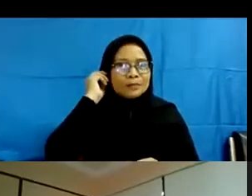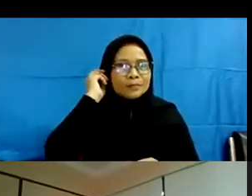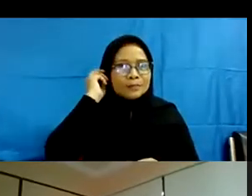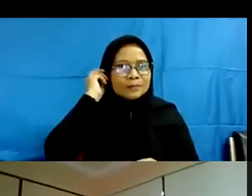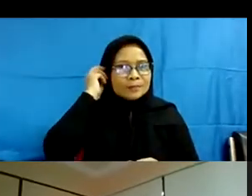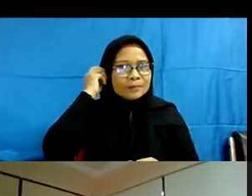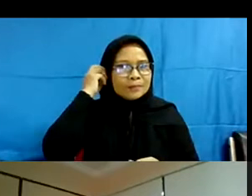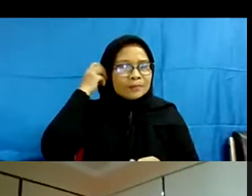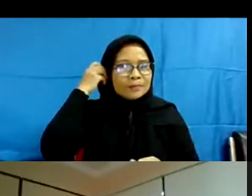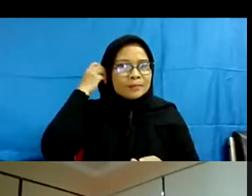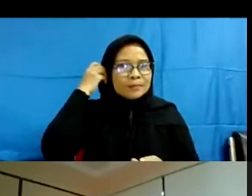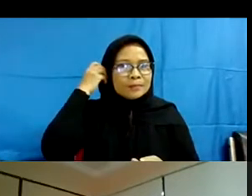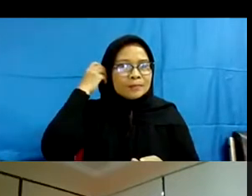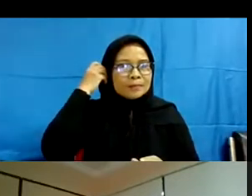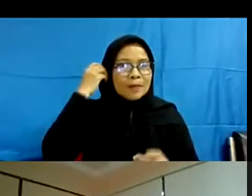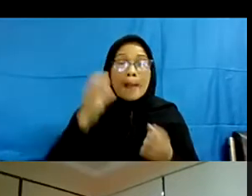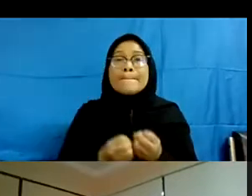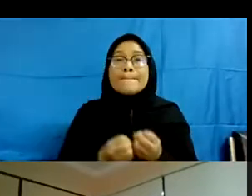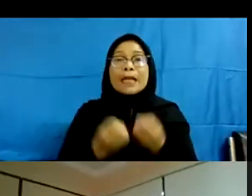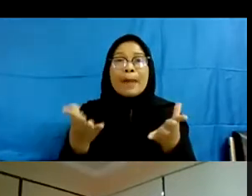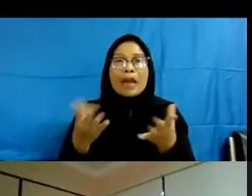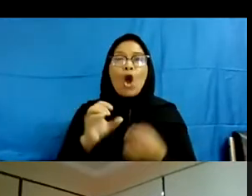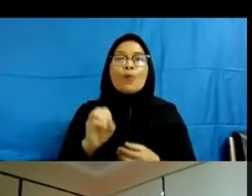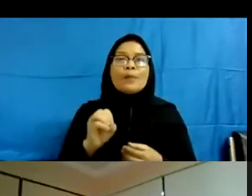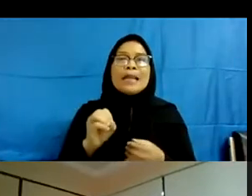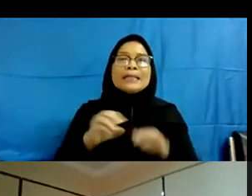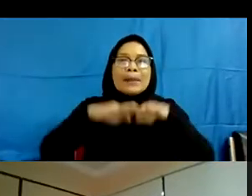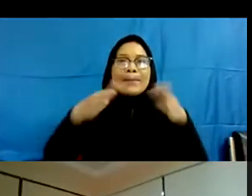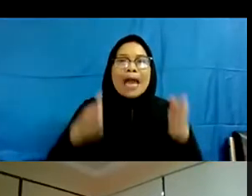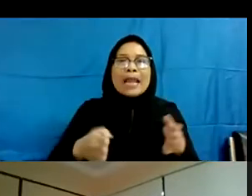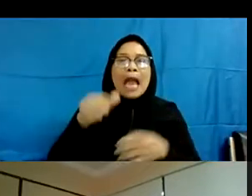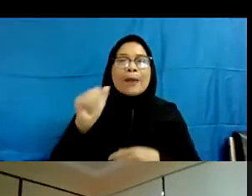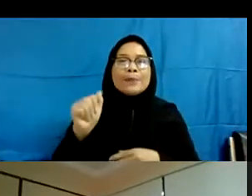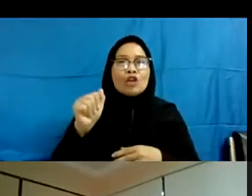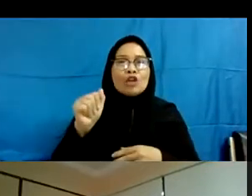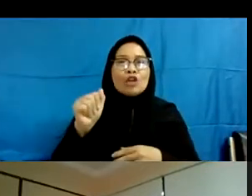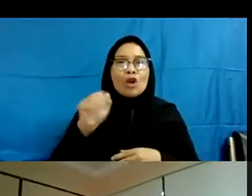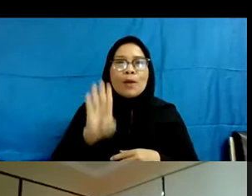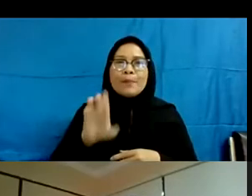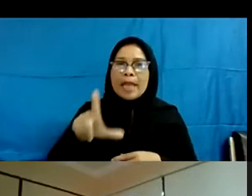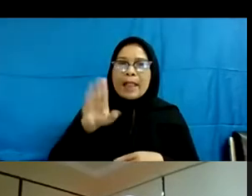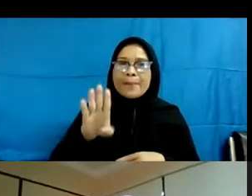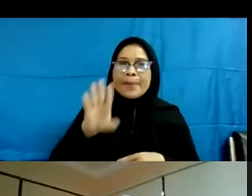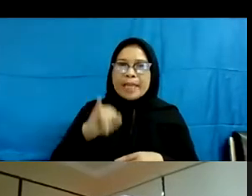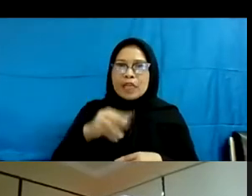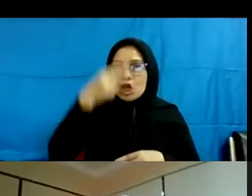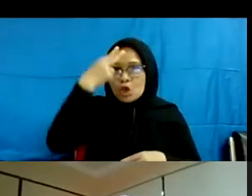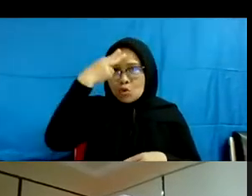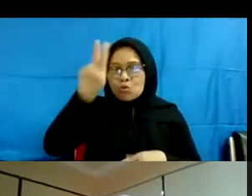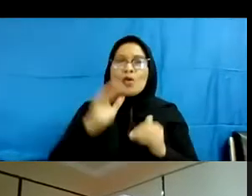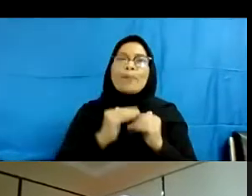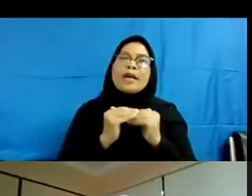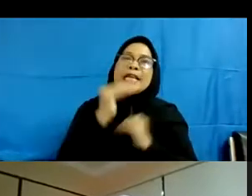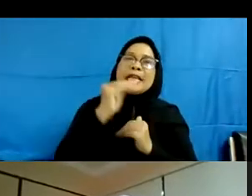Tadi pertanyaannya bagaimana optimalisasi Balai Abioso ya, BLBI, untuk